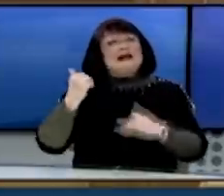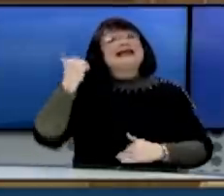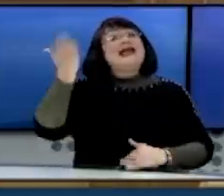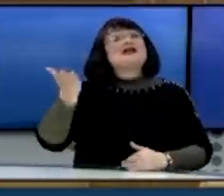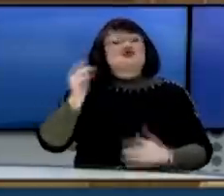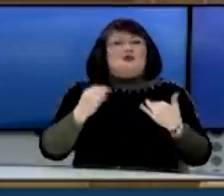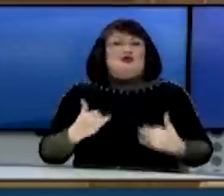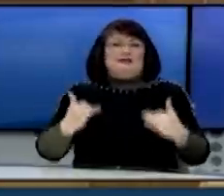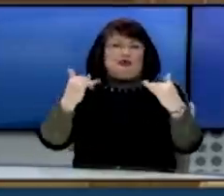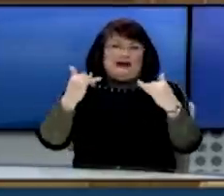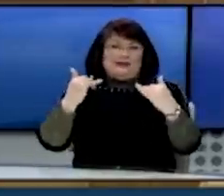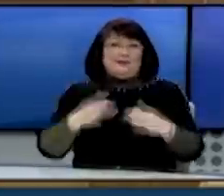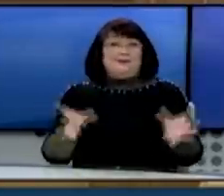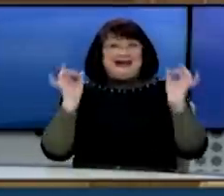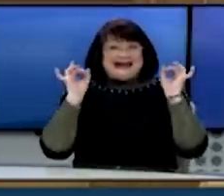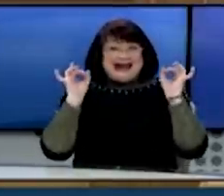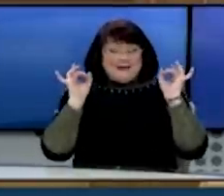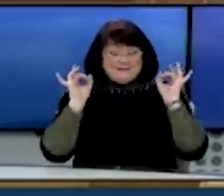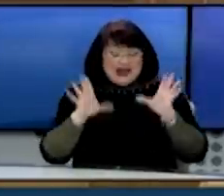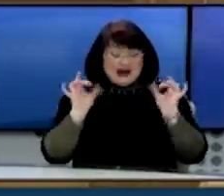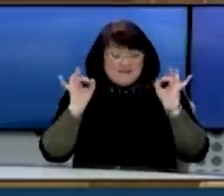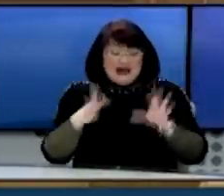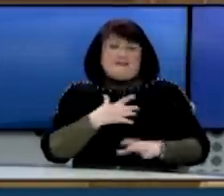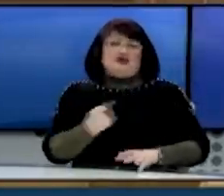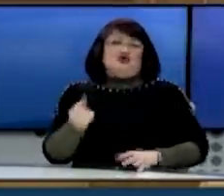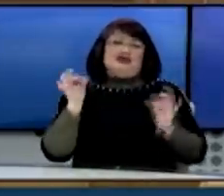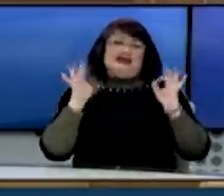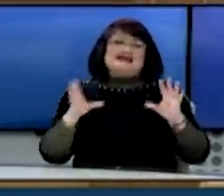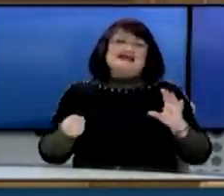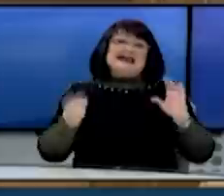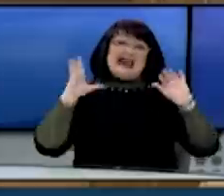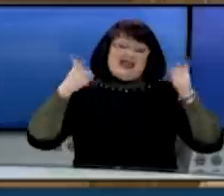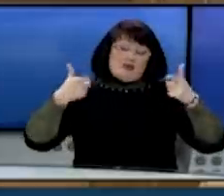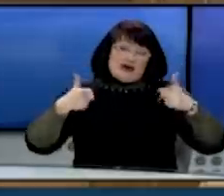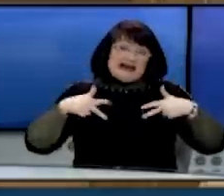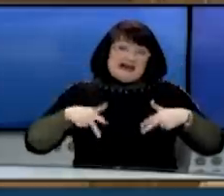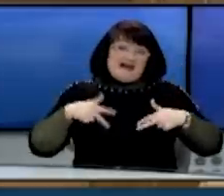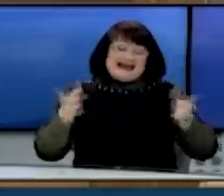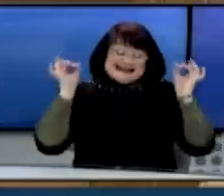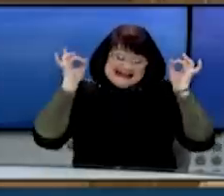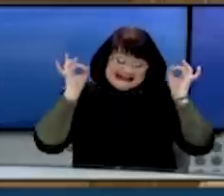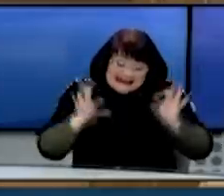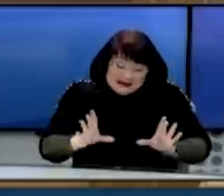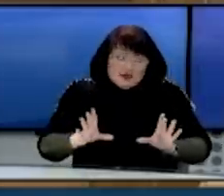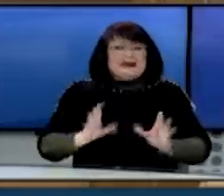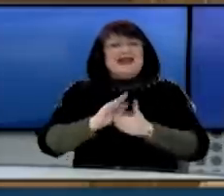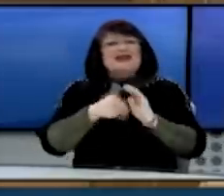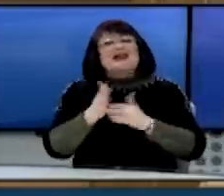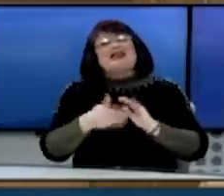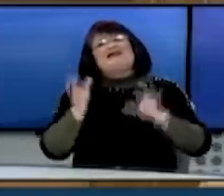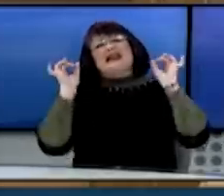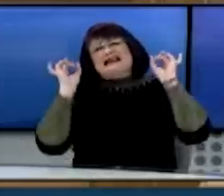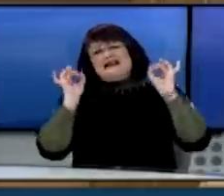έξω από αυτή. Καμιά εμπιστοσύνη στην κυβέρνηση της Νέας Δημοκρατίας που δεν